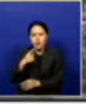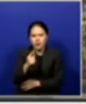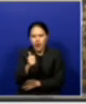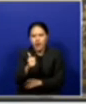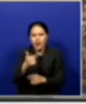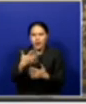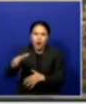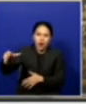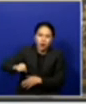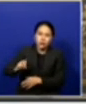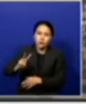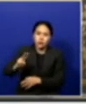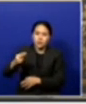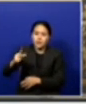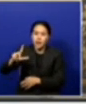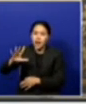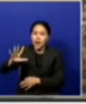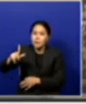70,000 ล้าน